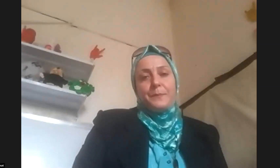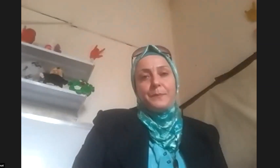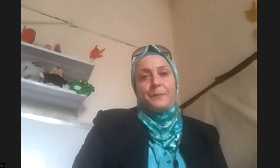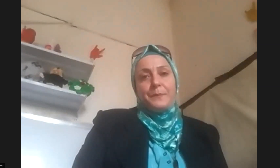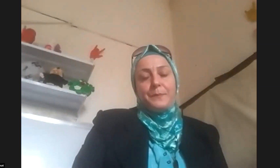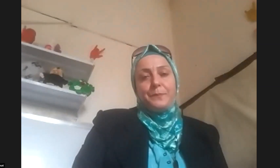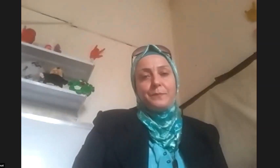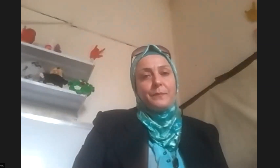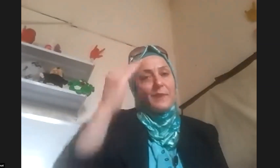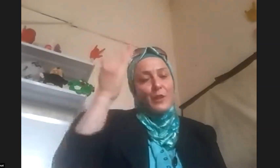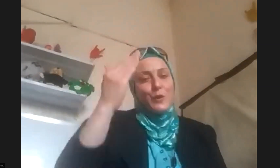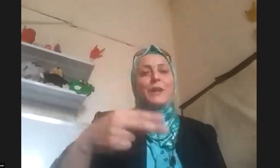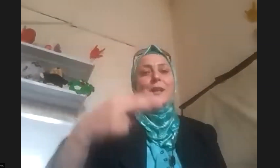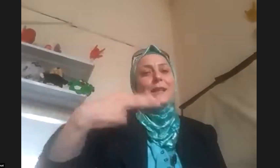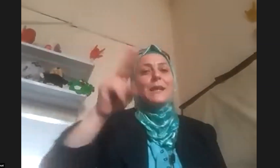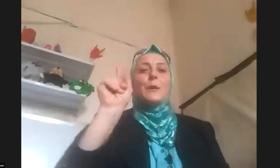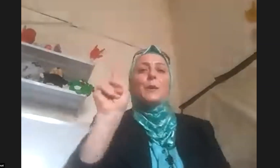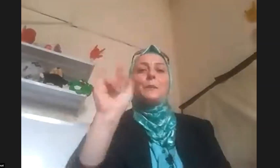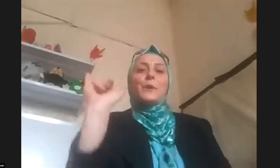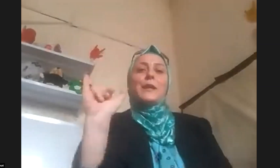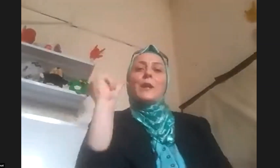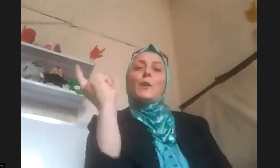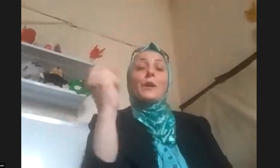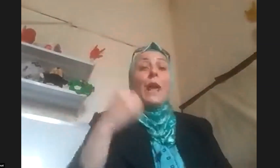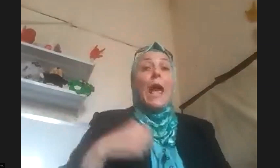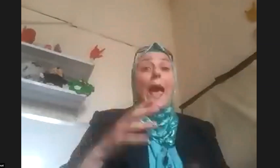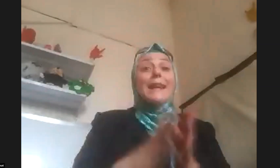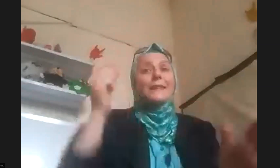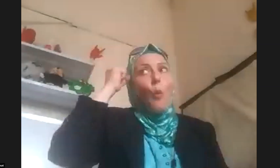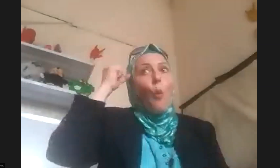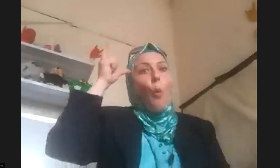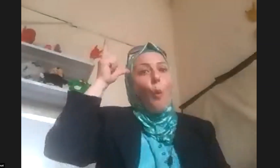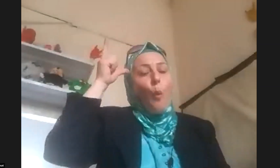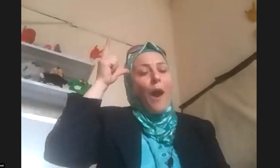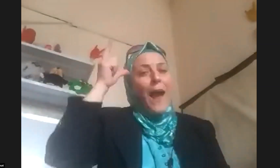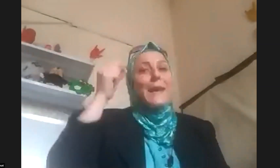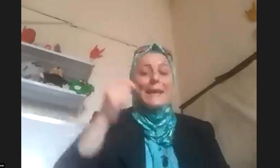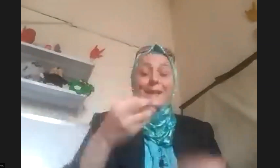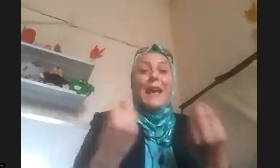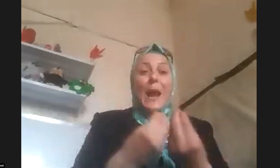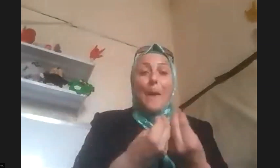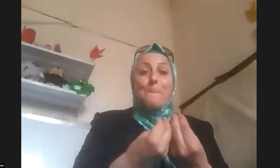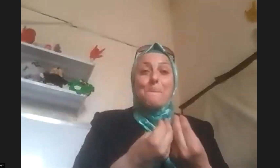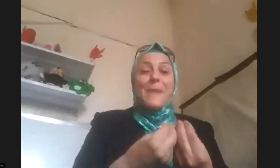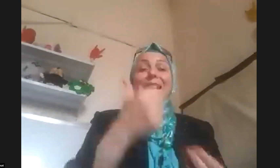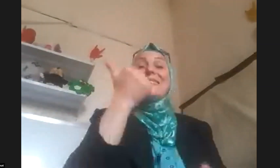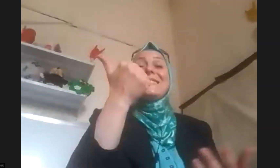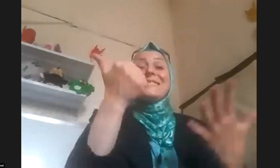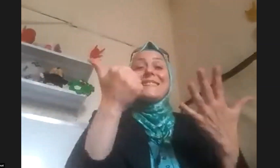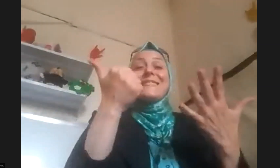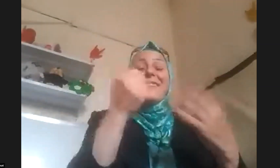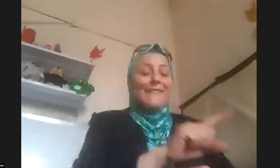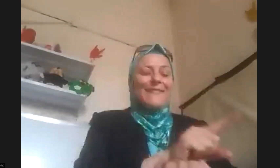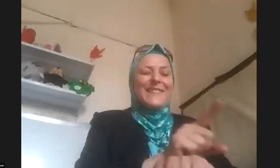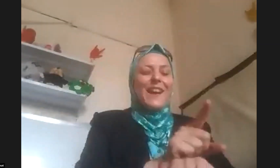شكرا كثير عبير. انا كثير يعني واعي انه عم نصل معنا 6 دقائق للويبينار.